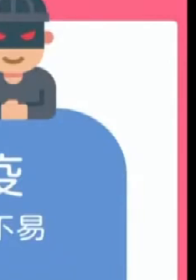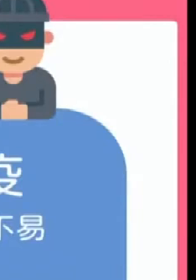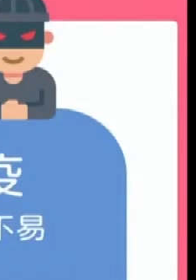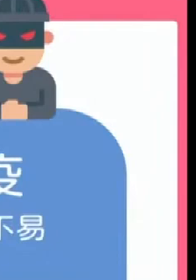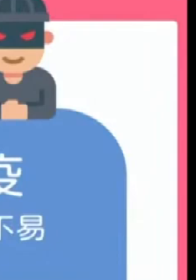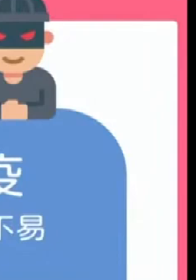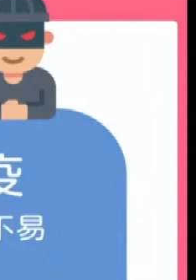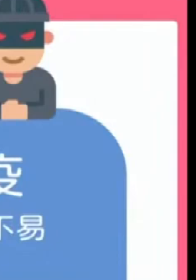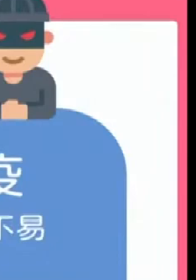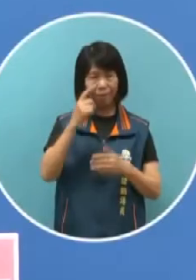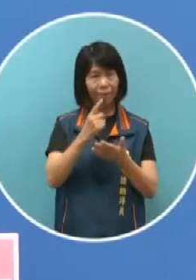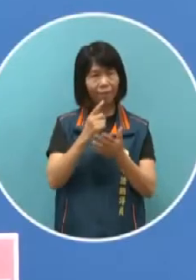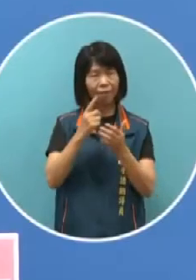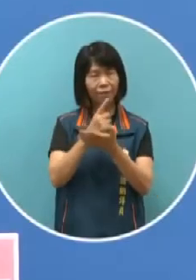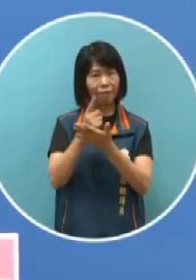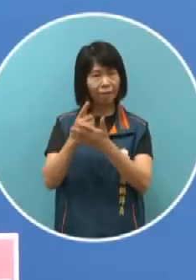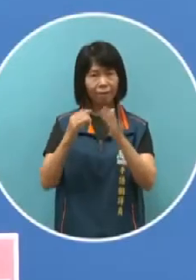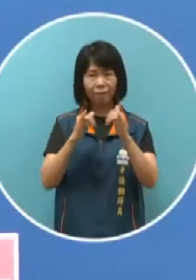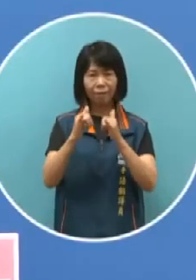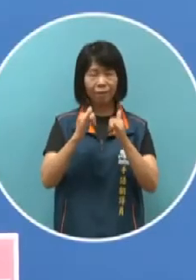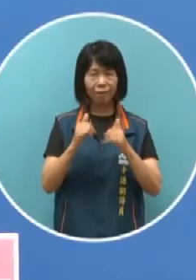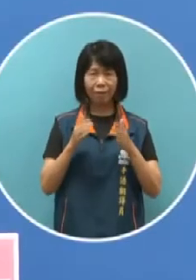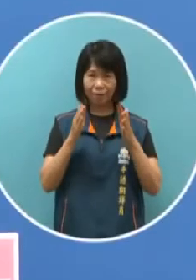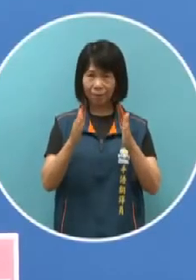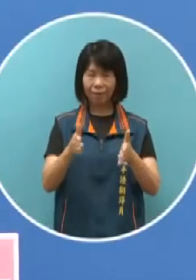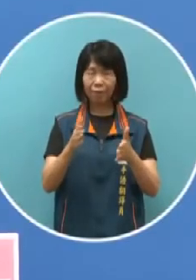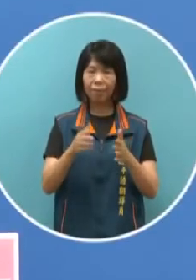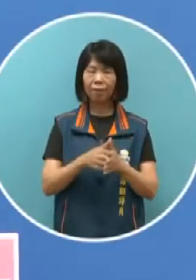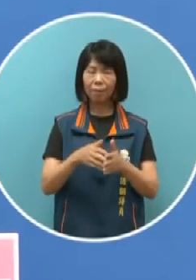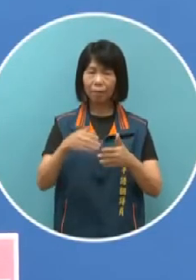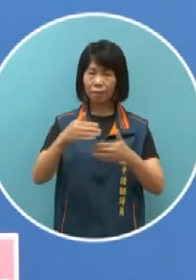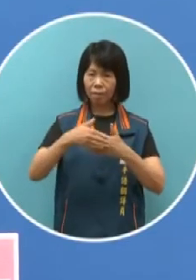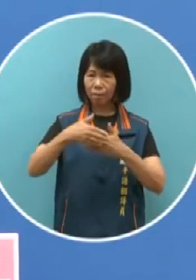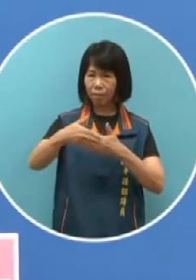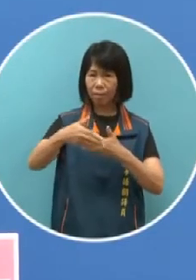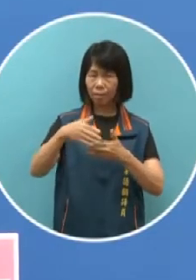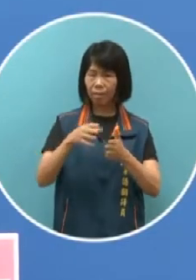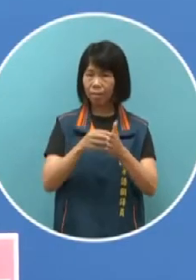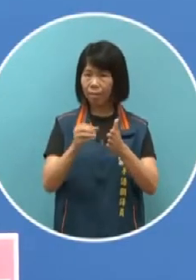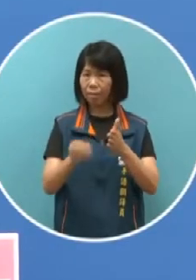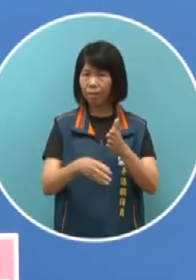康复出院的乡亲们，没有传染力要多包容多接纳。记者熊黄世波道。